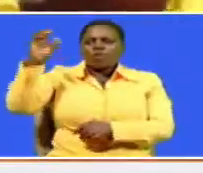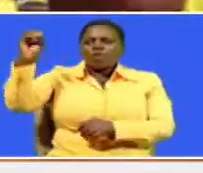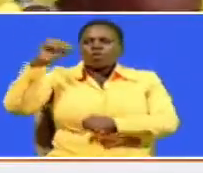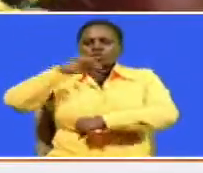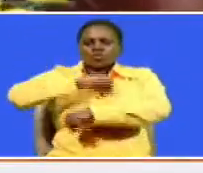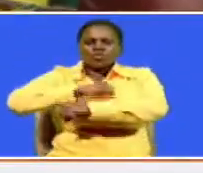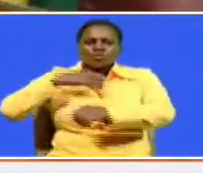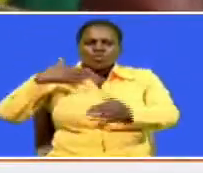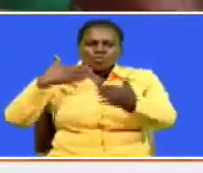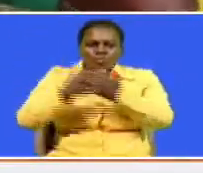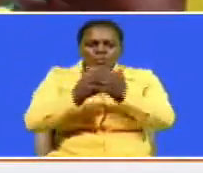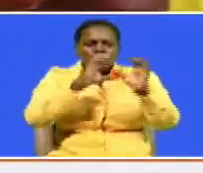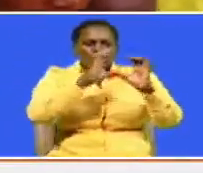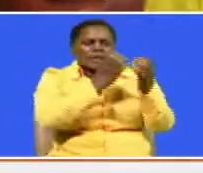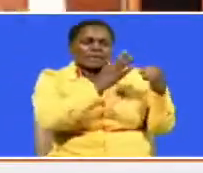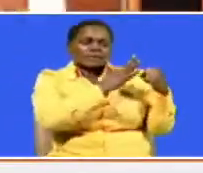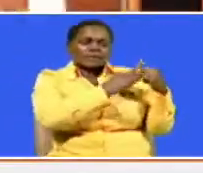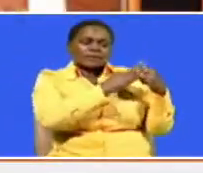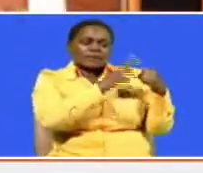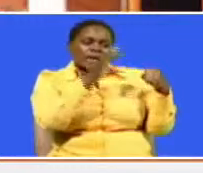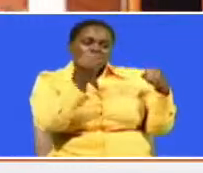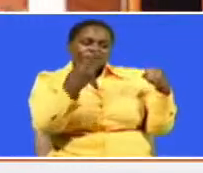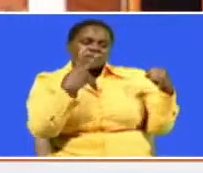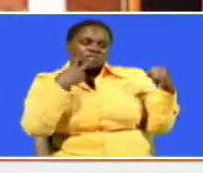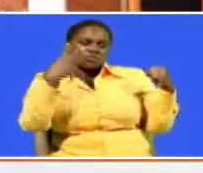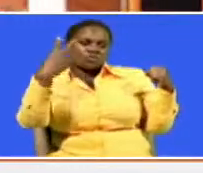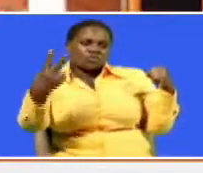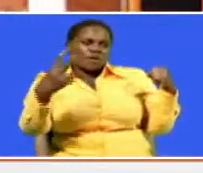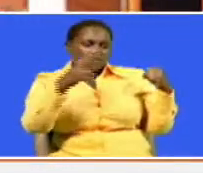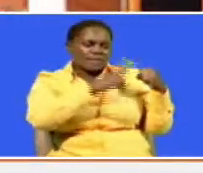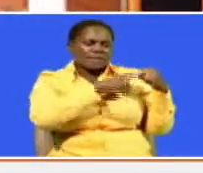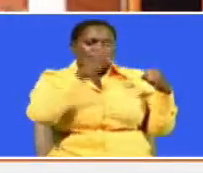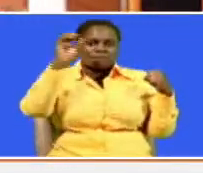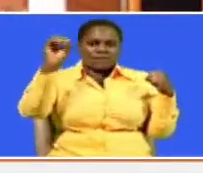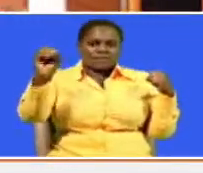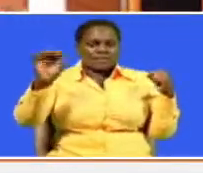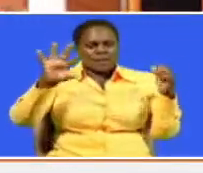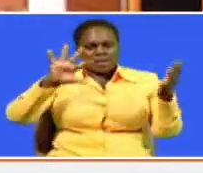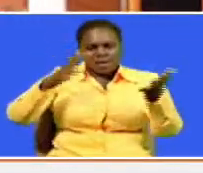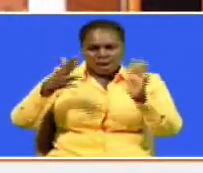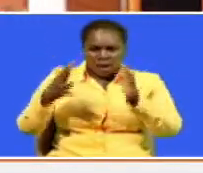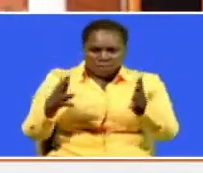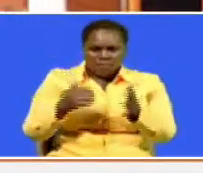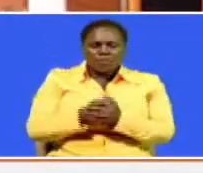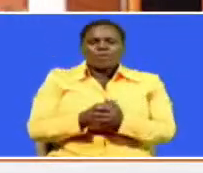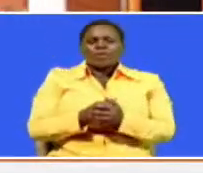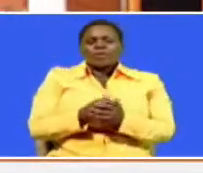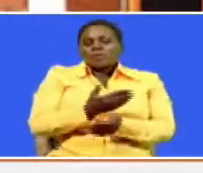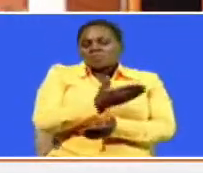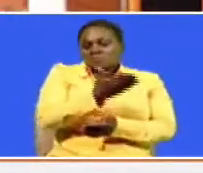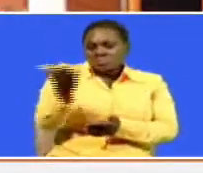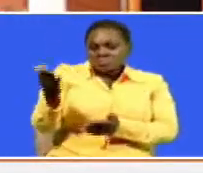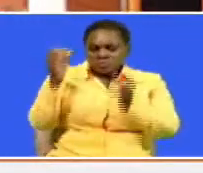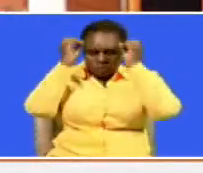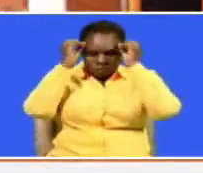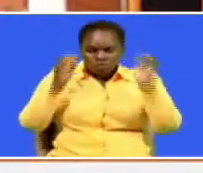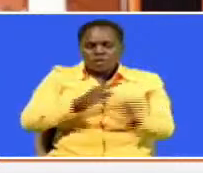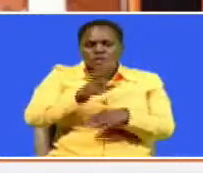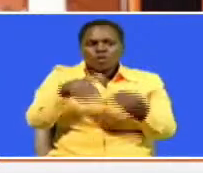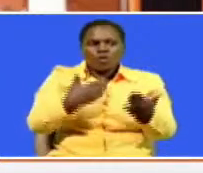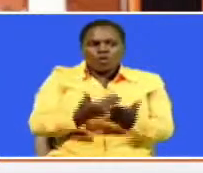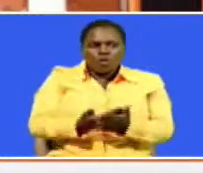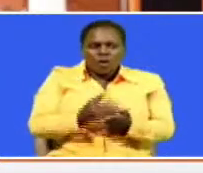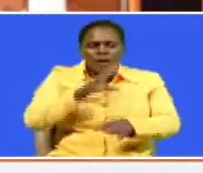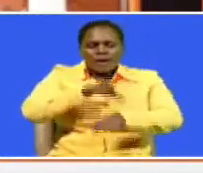hadi darasa la 8 ni 270 hivi. Na hao wanafunzi wote